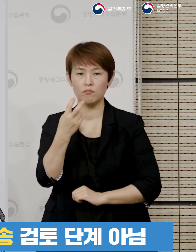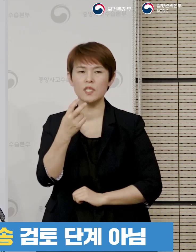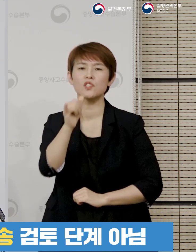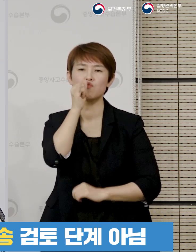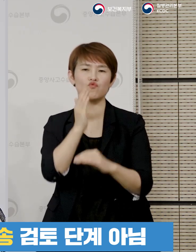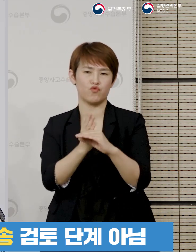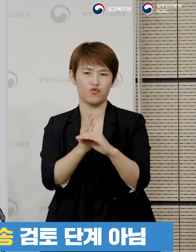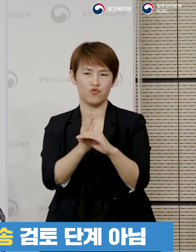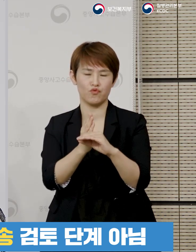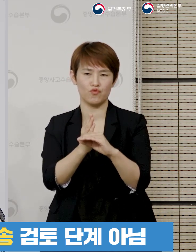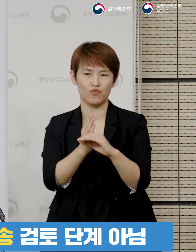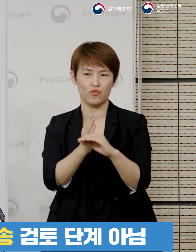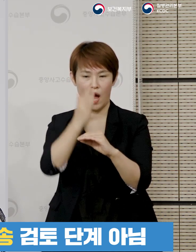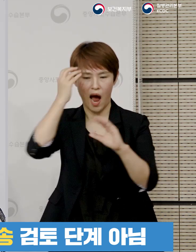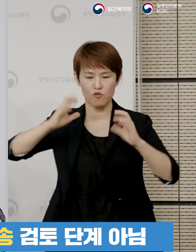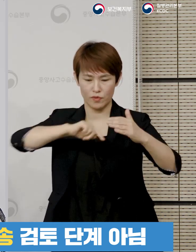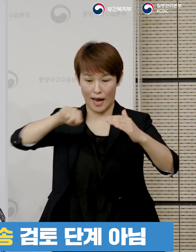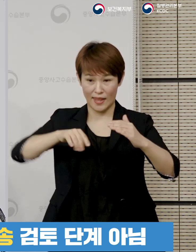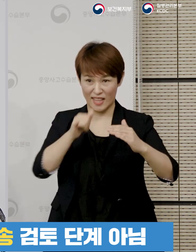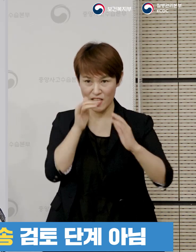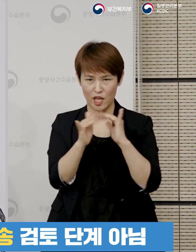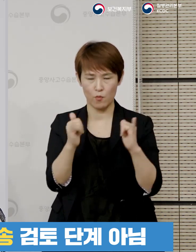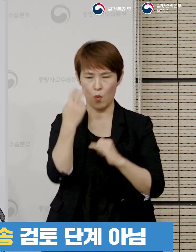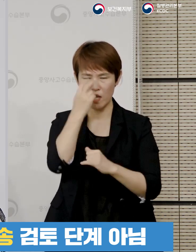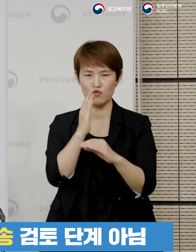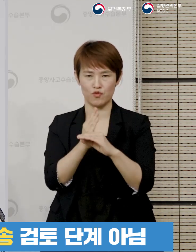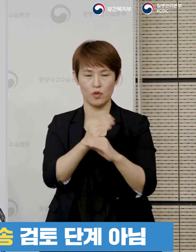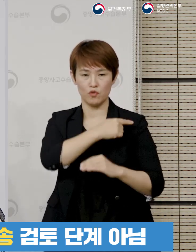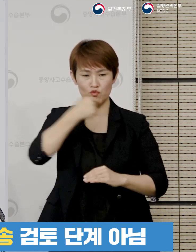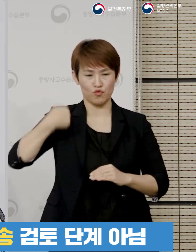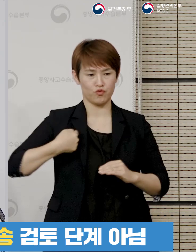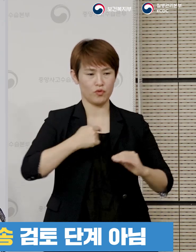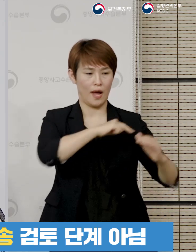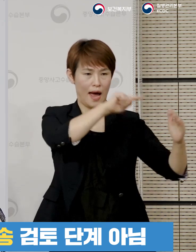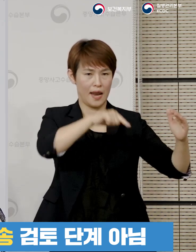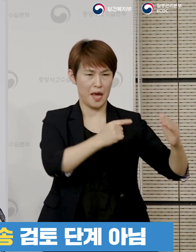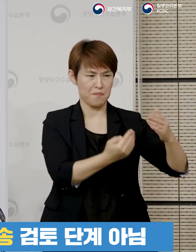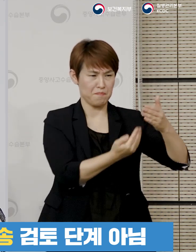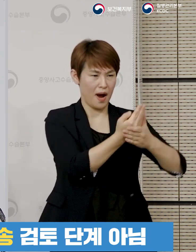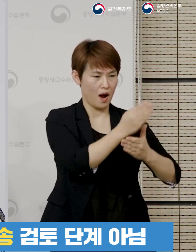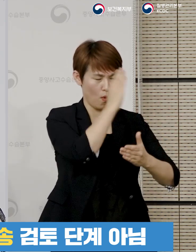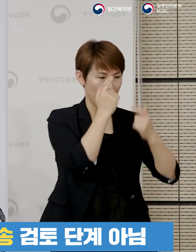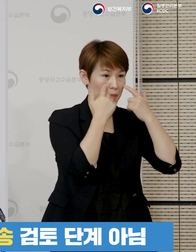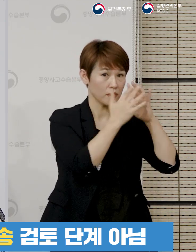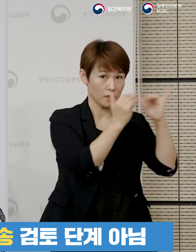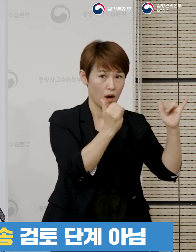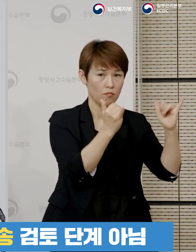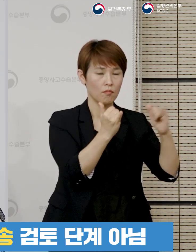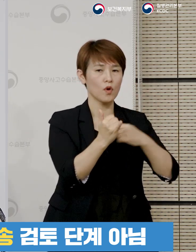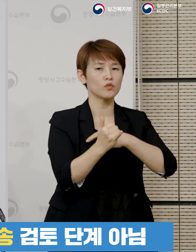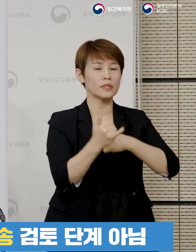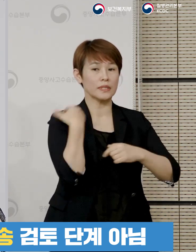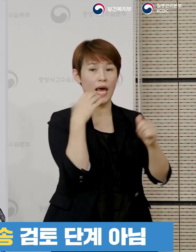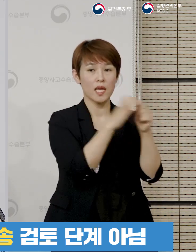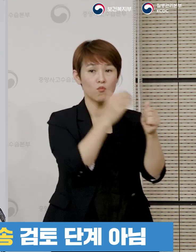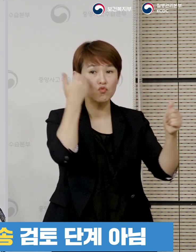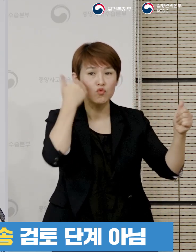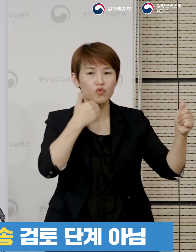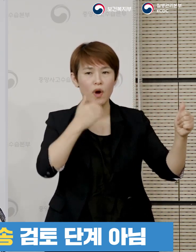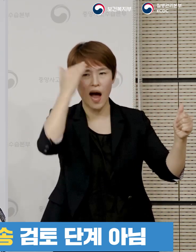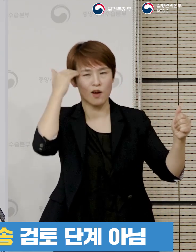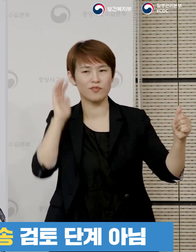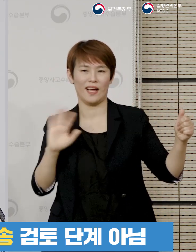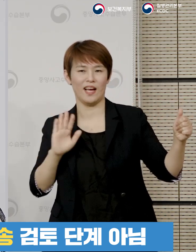지자체가 하고 있습니다. 마찬가지로 중국 내에서 발생한 확진자나 접촉자의 경우에도 그